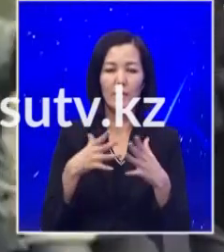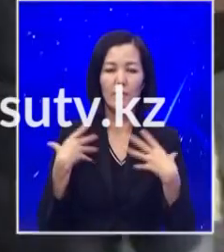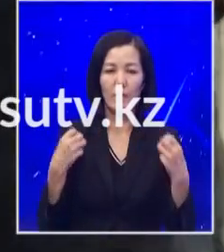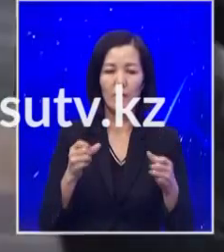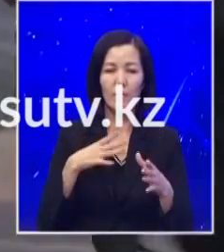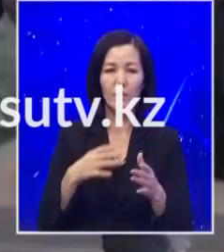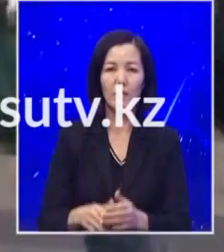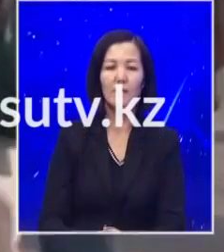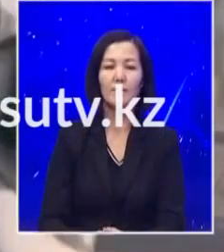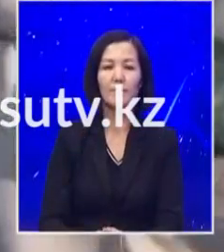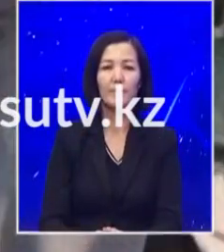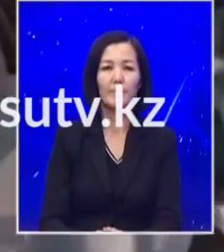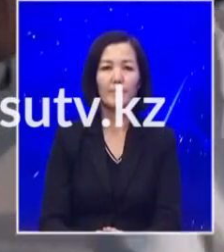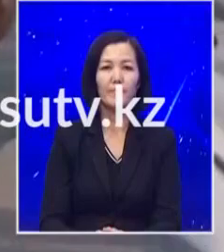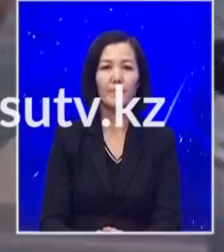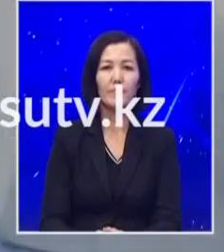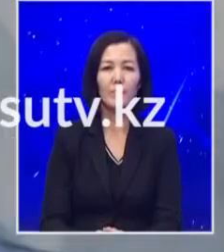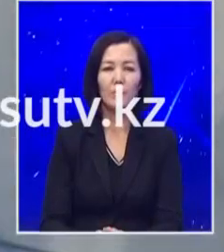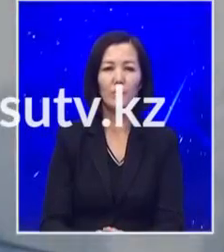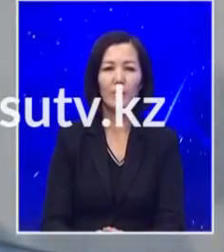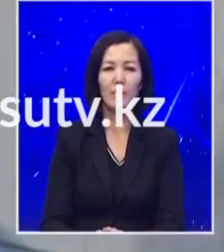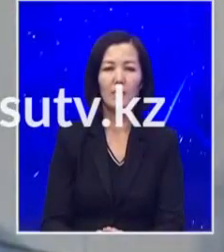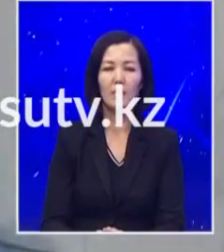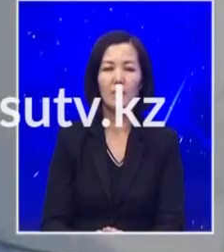мыңнан астам адам дерттен көз жұмды.